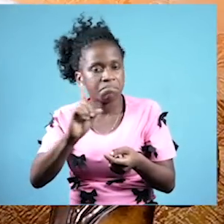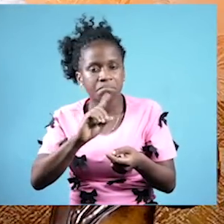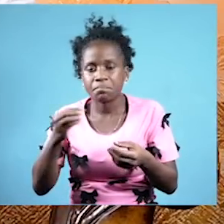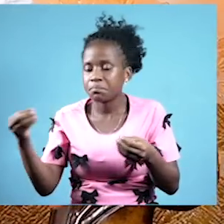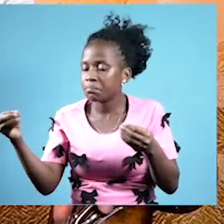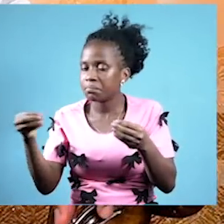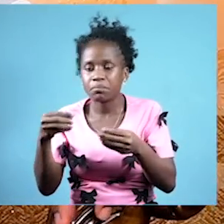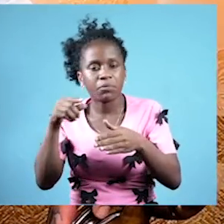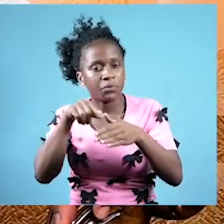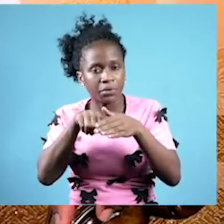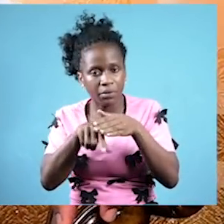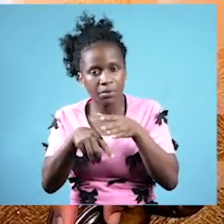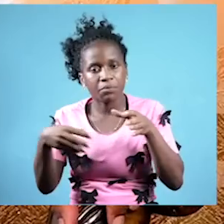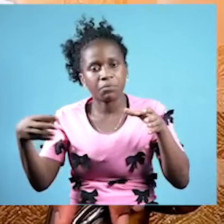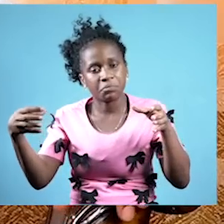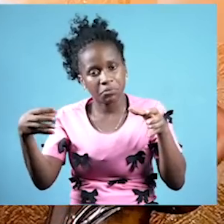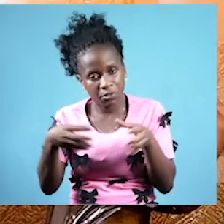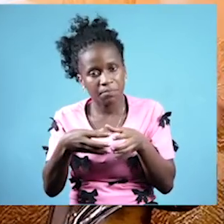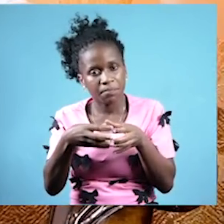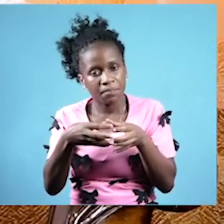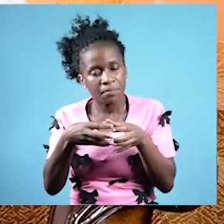sikushawishiwa kuingia kwenye chama.